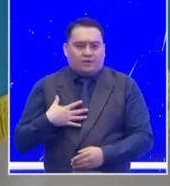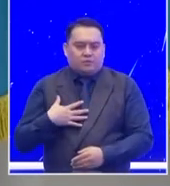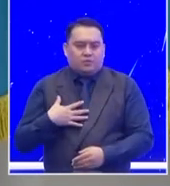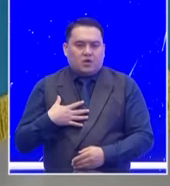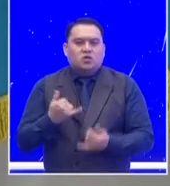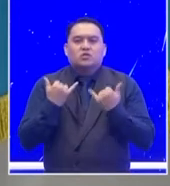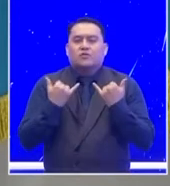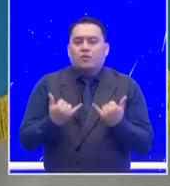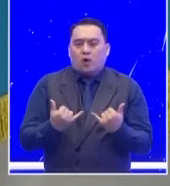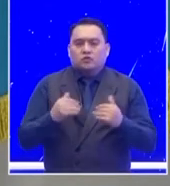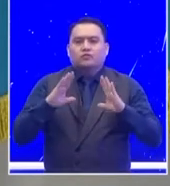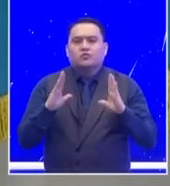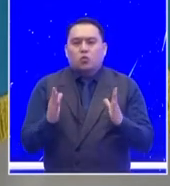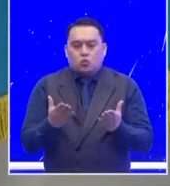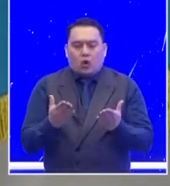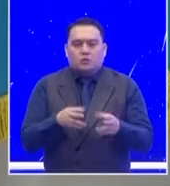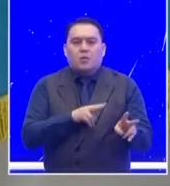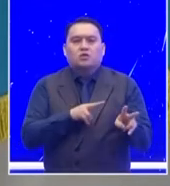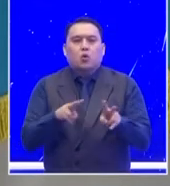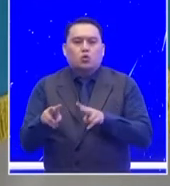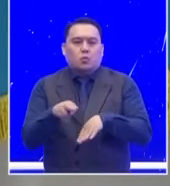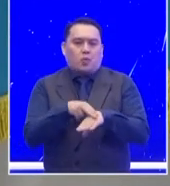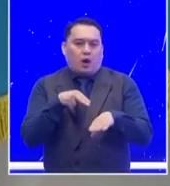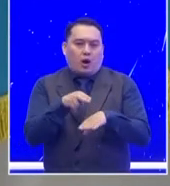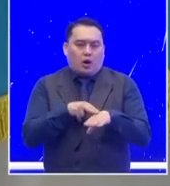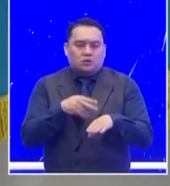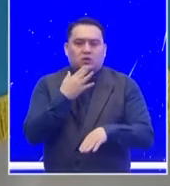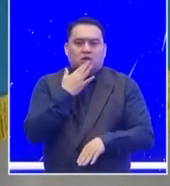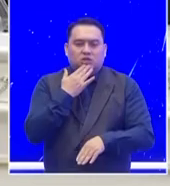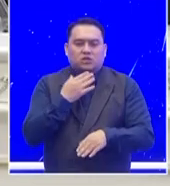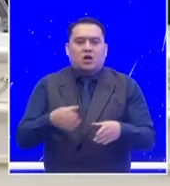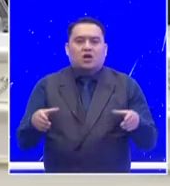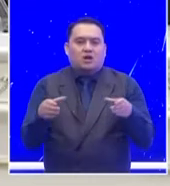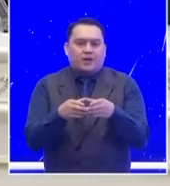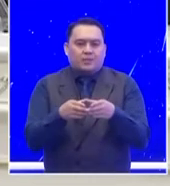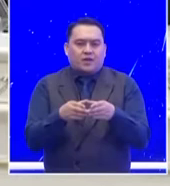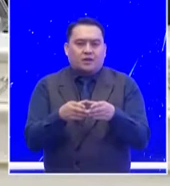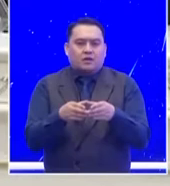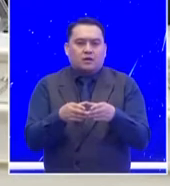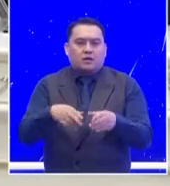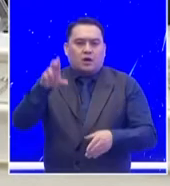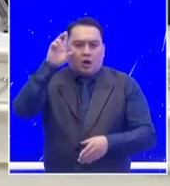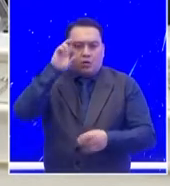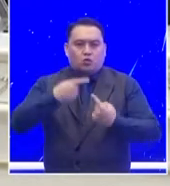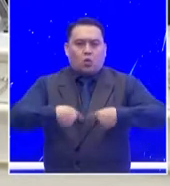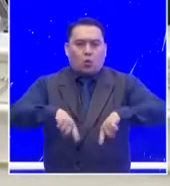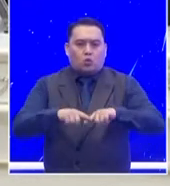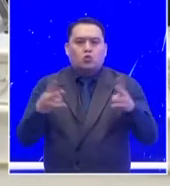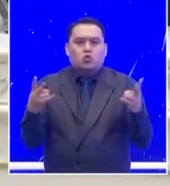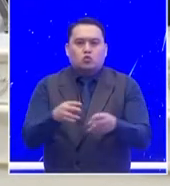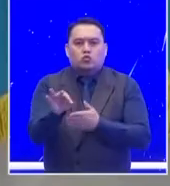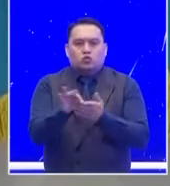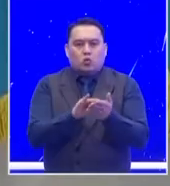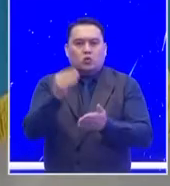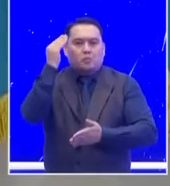В настоящее время ситуация находится под контролем полиции и Национальной гвардии. Государственным органам необходимо принять срочные